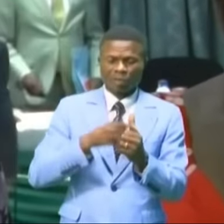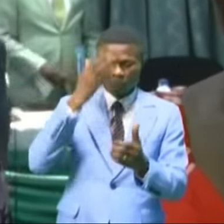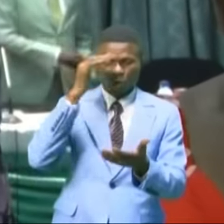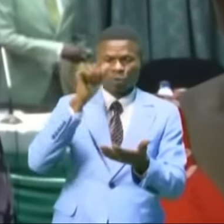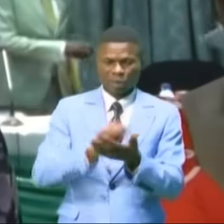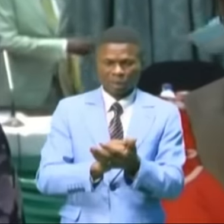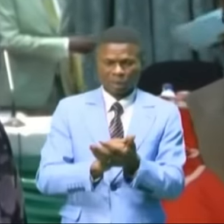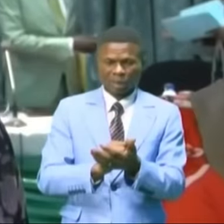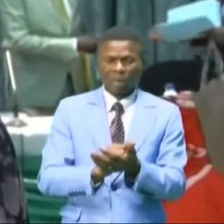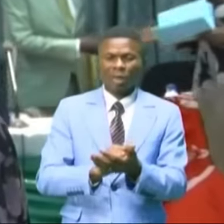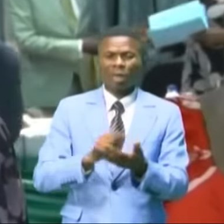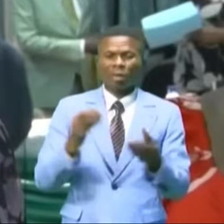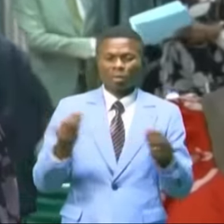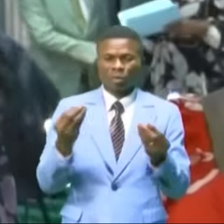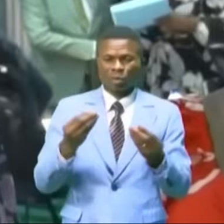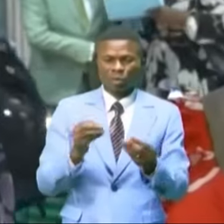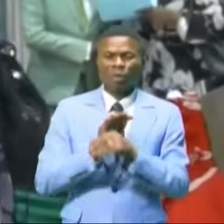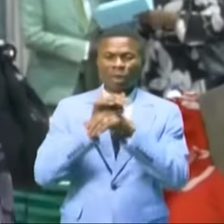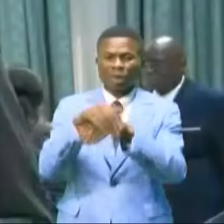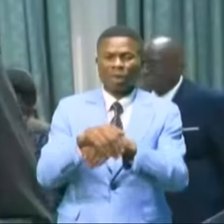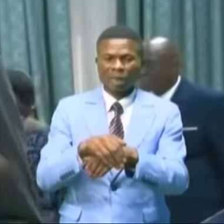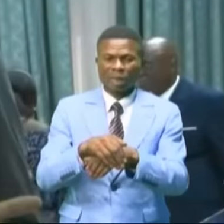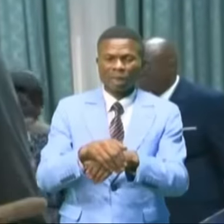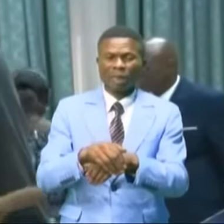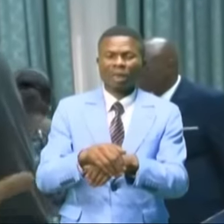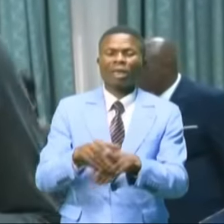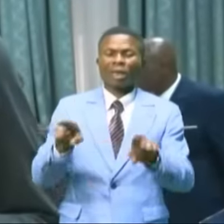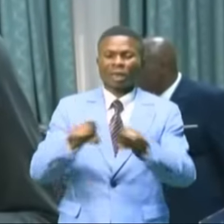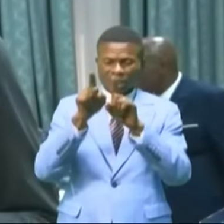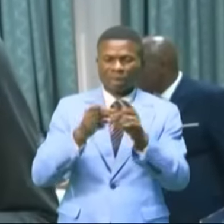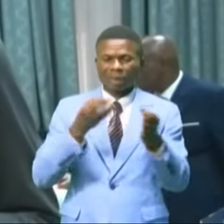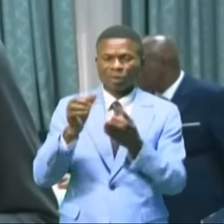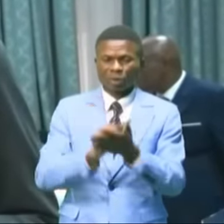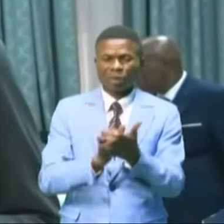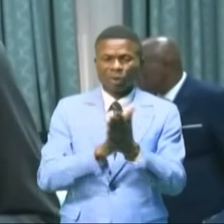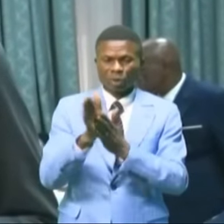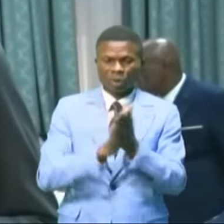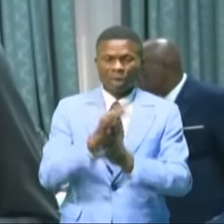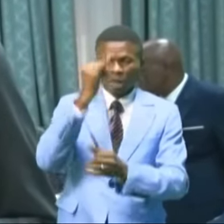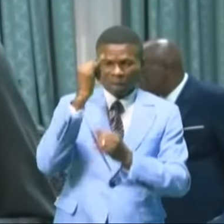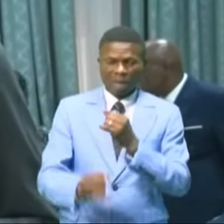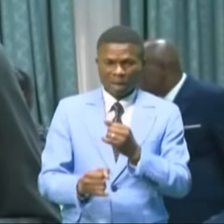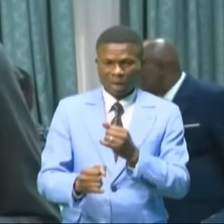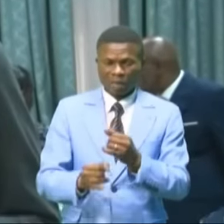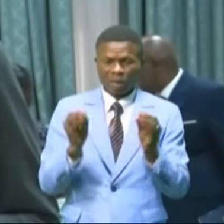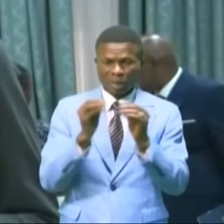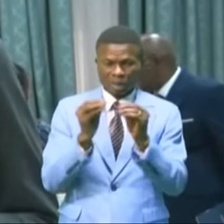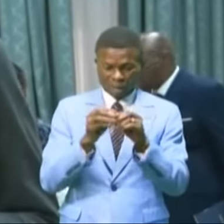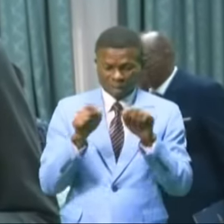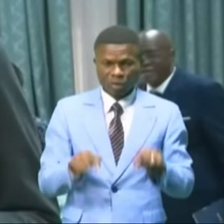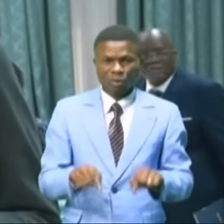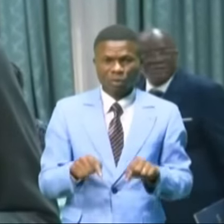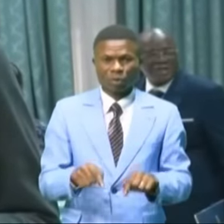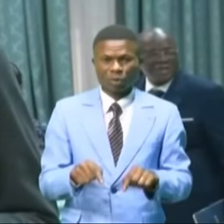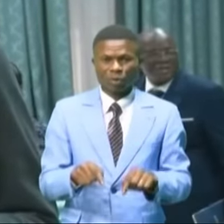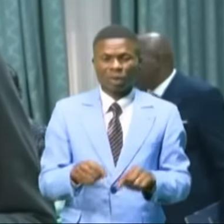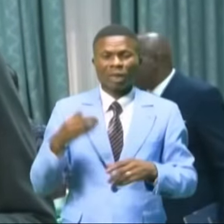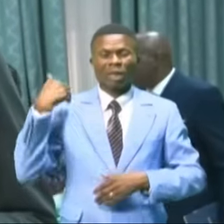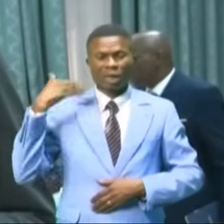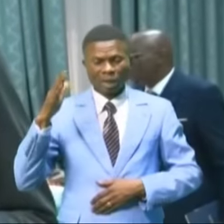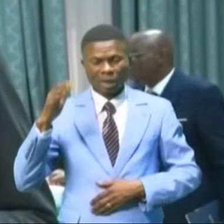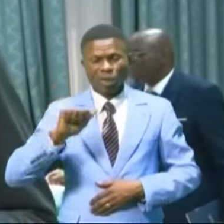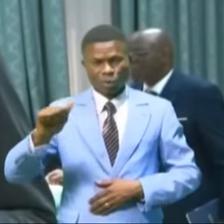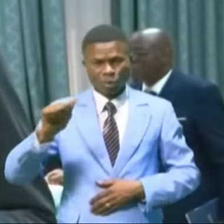pouvoir faire inscrire leurs dettes. Nous souhaitons qu'à l'issue de ces assises, que l'État